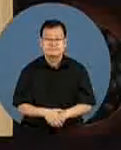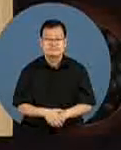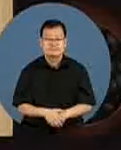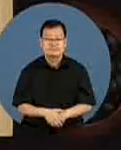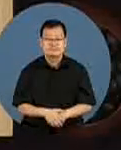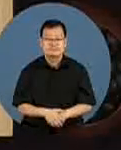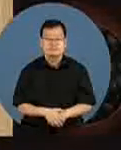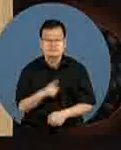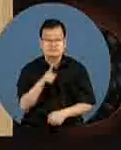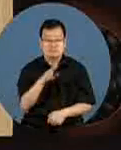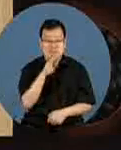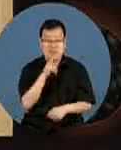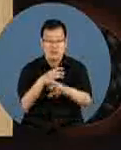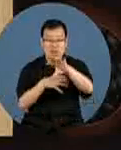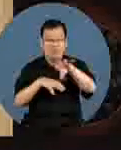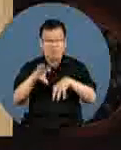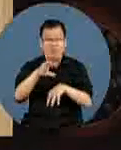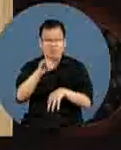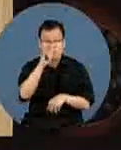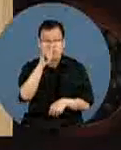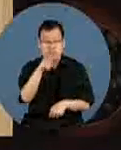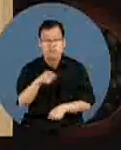자, 엄청난 교환이 벌어졌죠? 네.